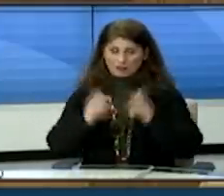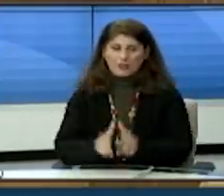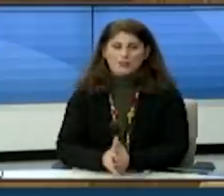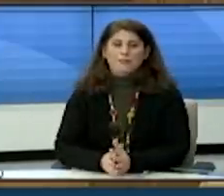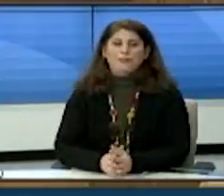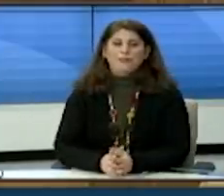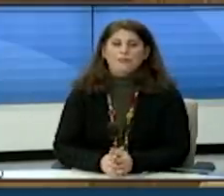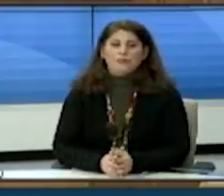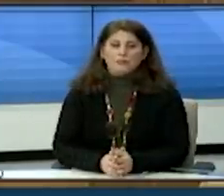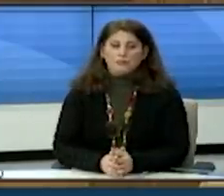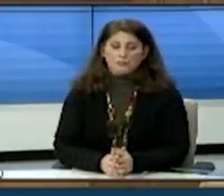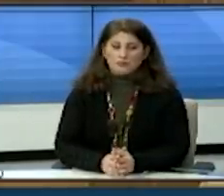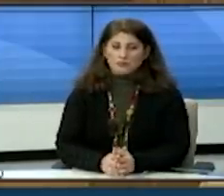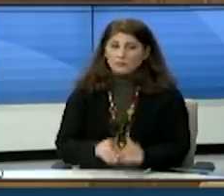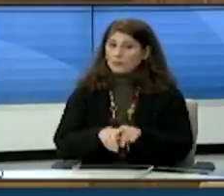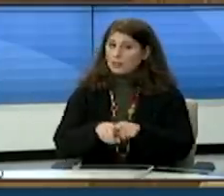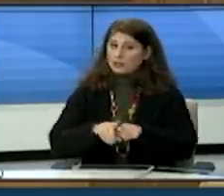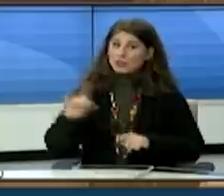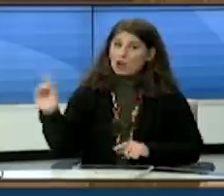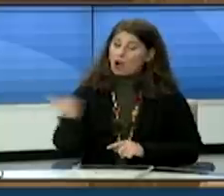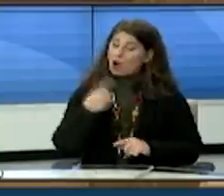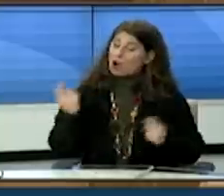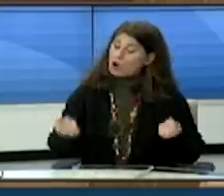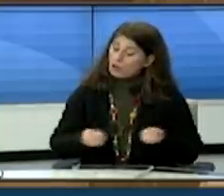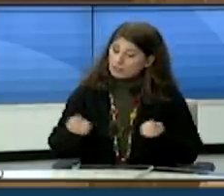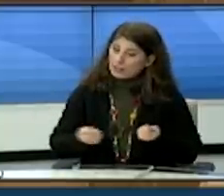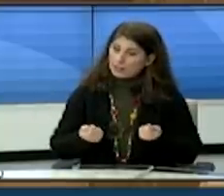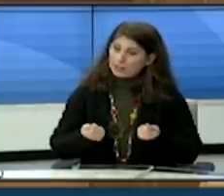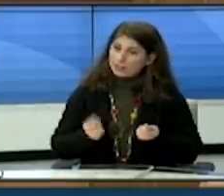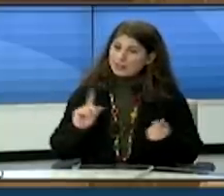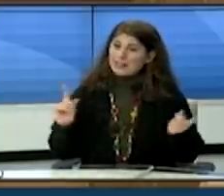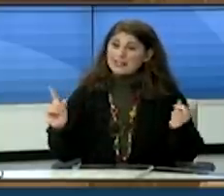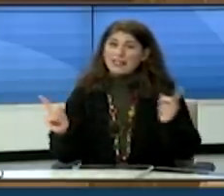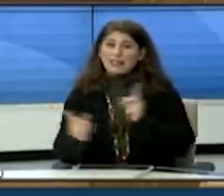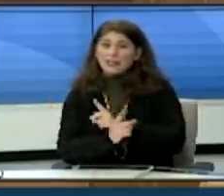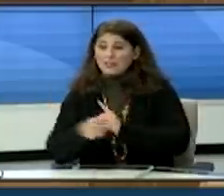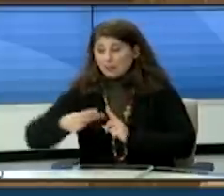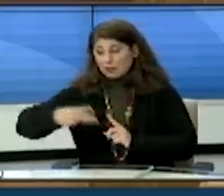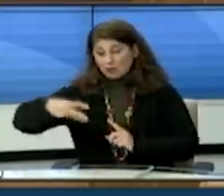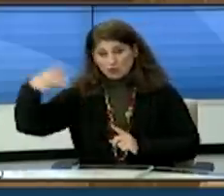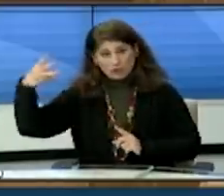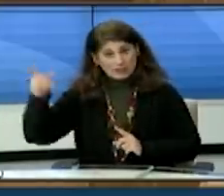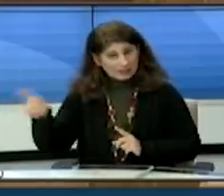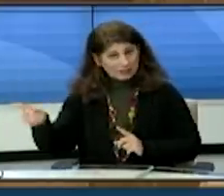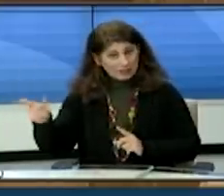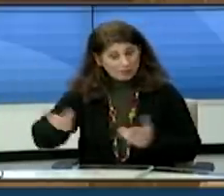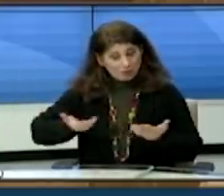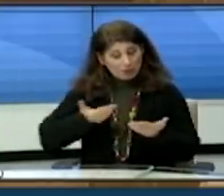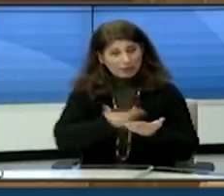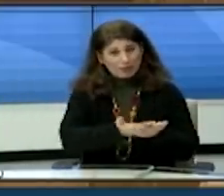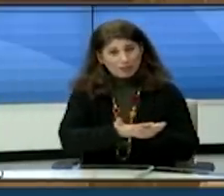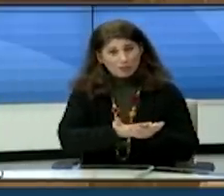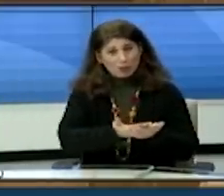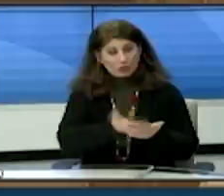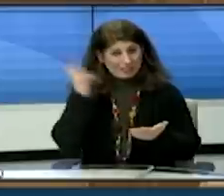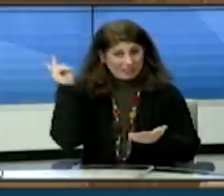Δημοκρατίας. Αφορά όλα τα πεπραγμένα της, σε αντίθεση με το ΣΥΡΙΖΑ που κατέθεσε την